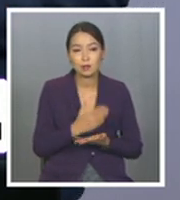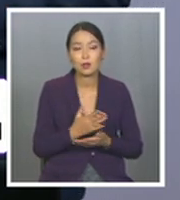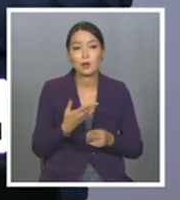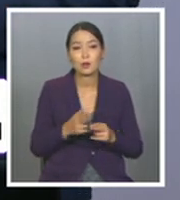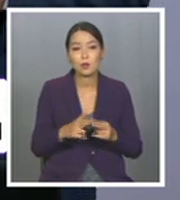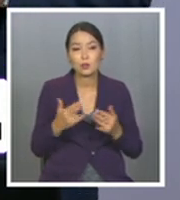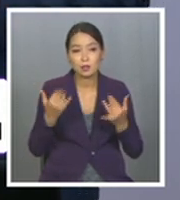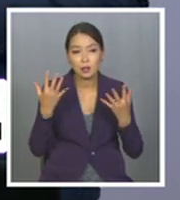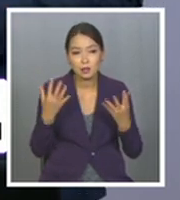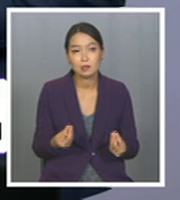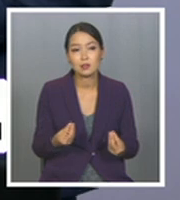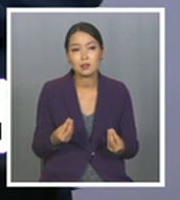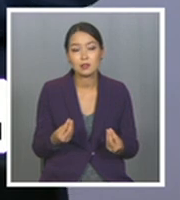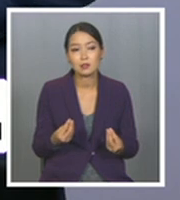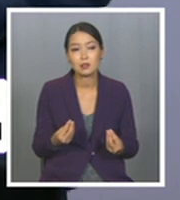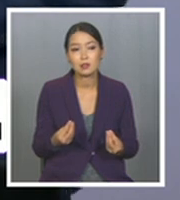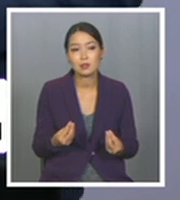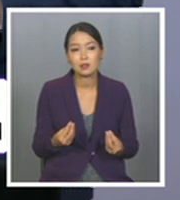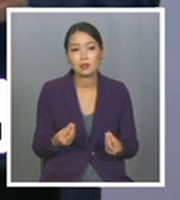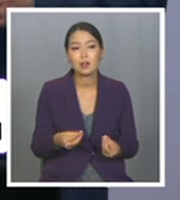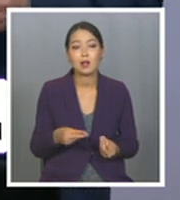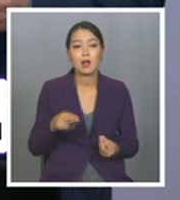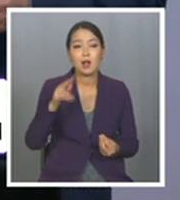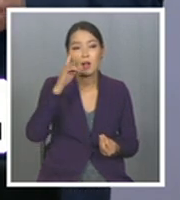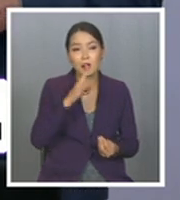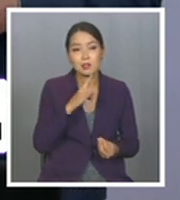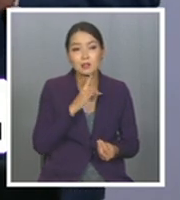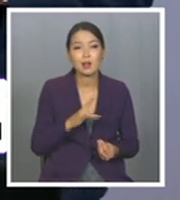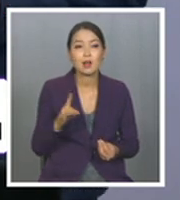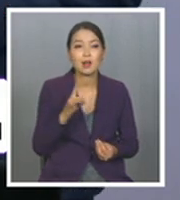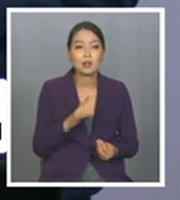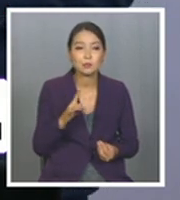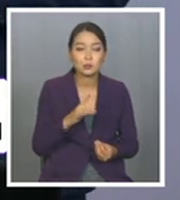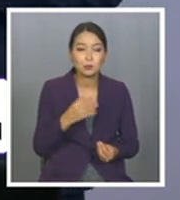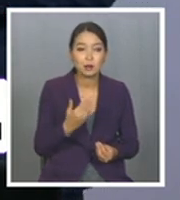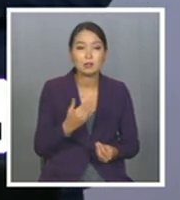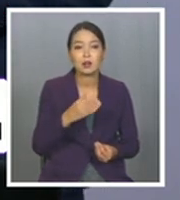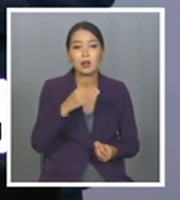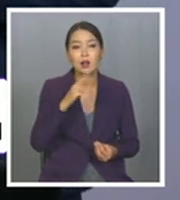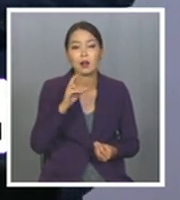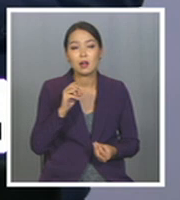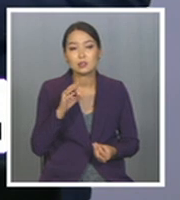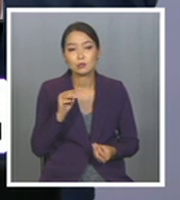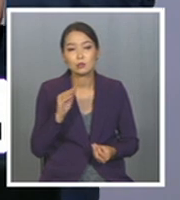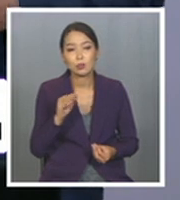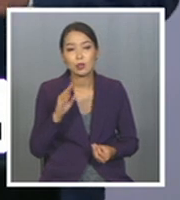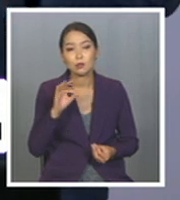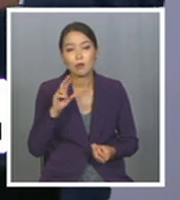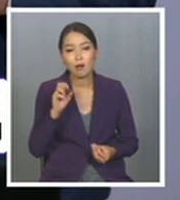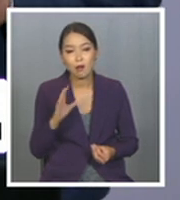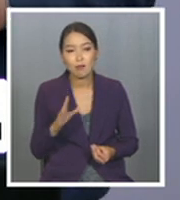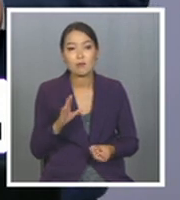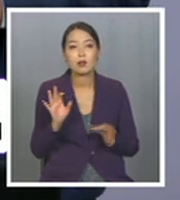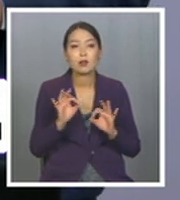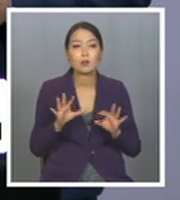бүгінгі күнде Қазақстан Республикасының президенті Қасым Жомарт Тоқаевтың айтып кеткендей,